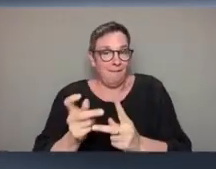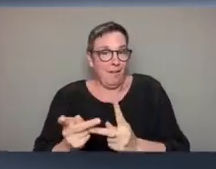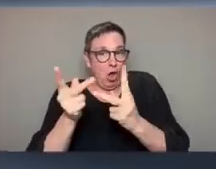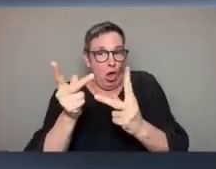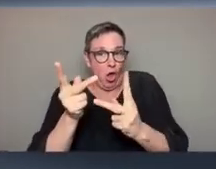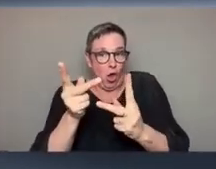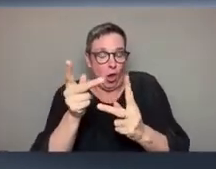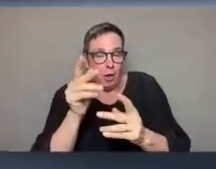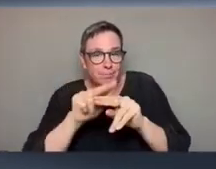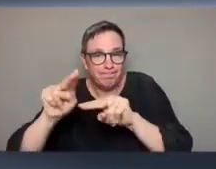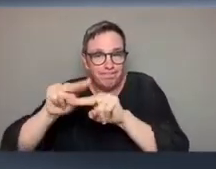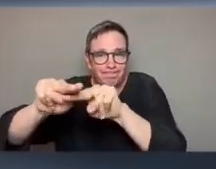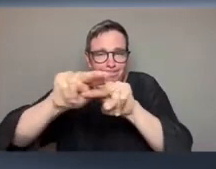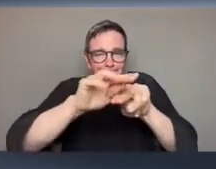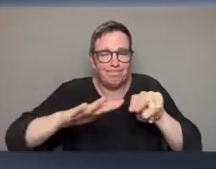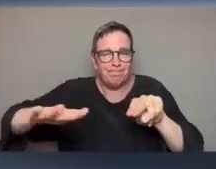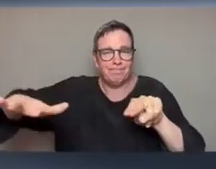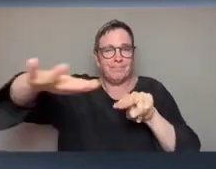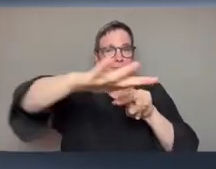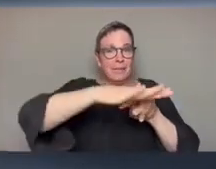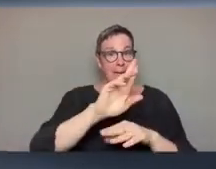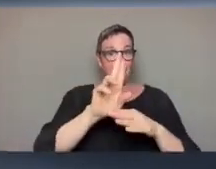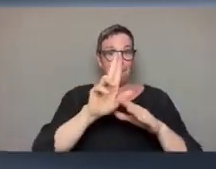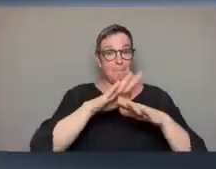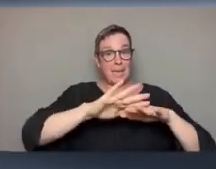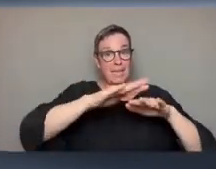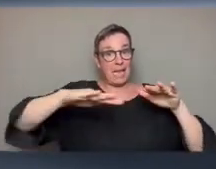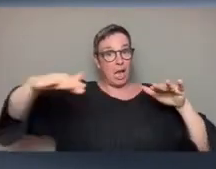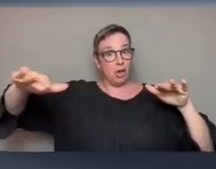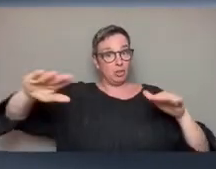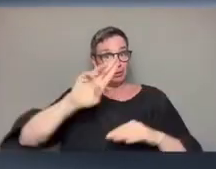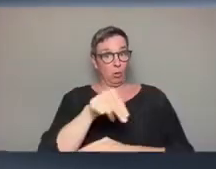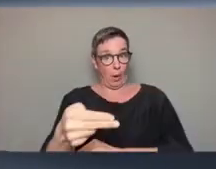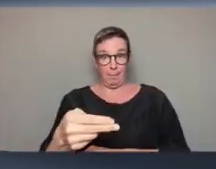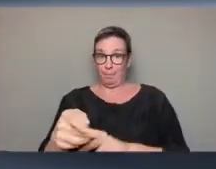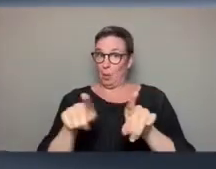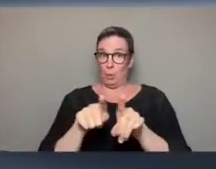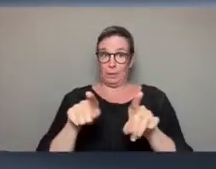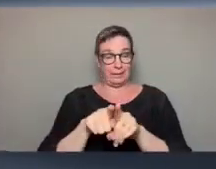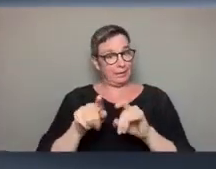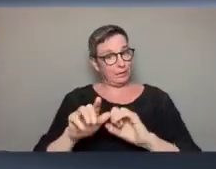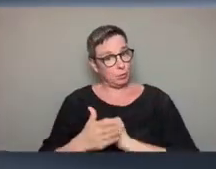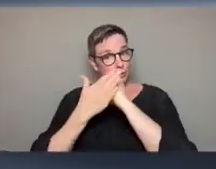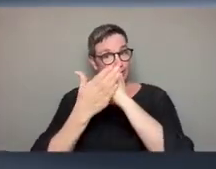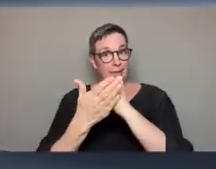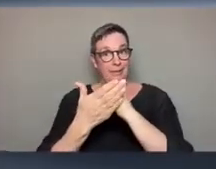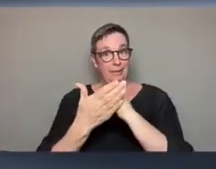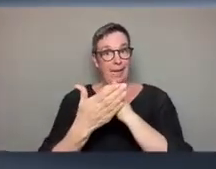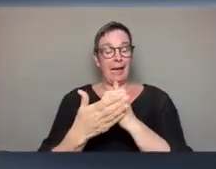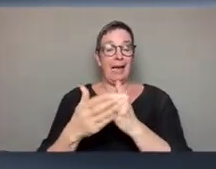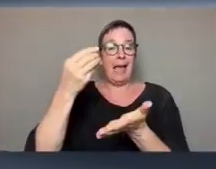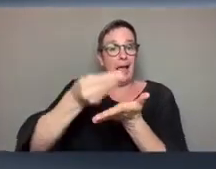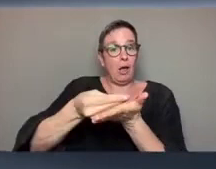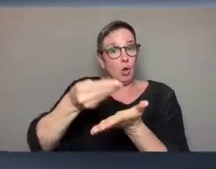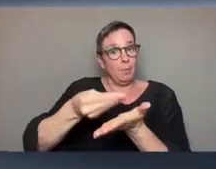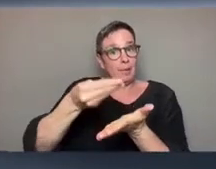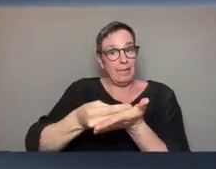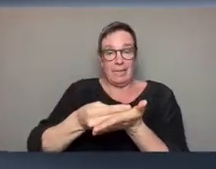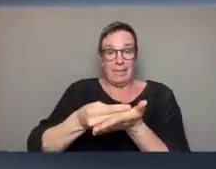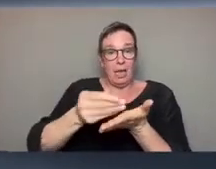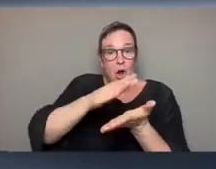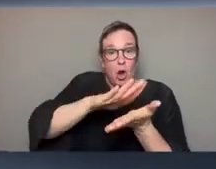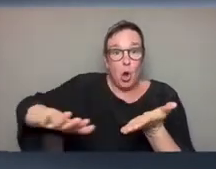paysage culturel et naturel, mais aussi soutenir une économie régionale durable, c'est-à-dire surtout avec